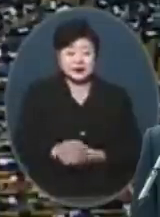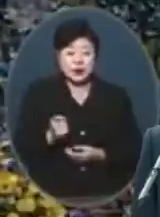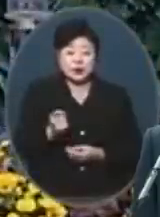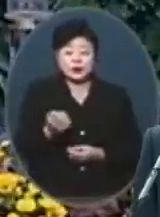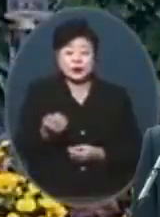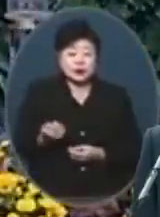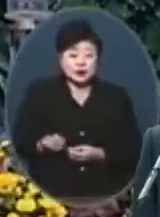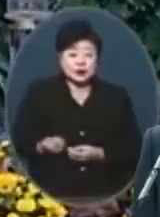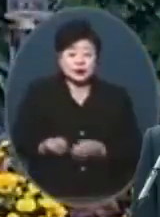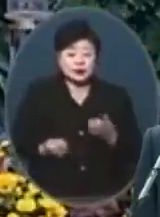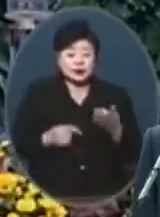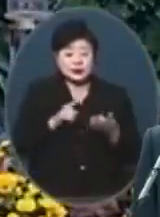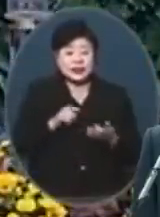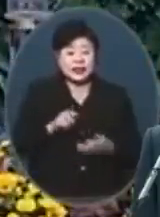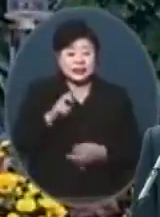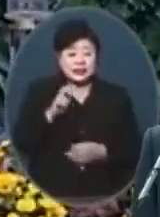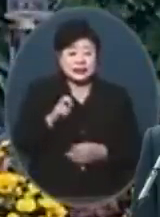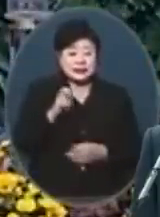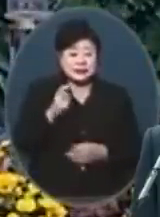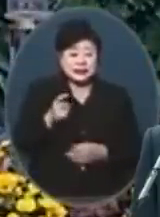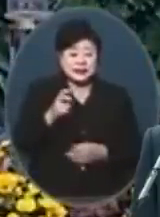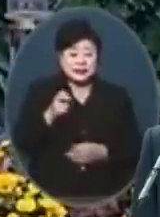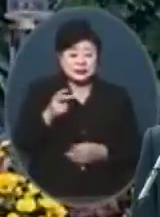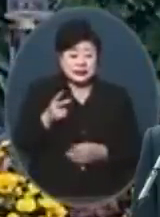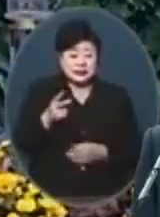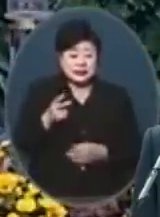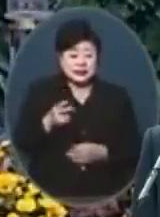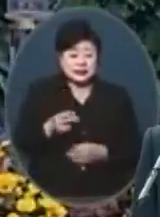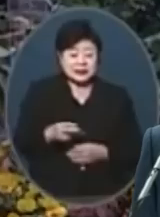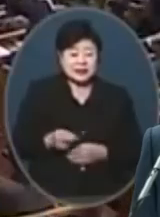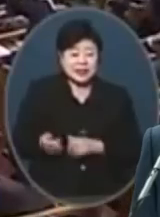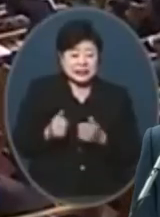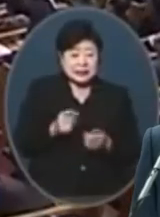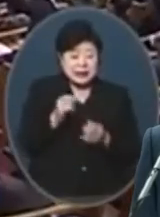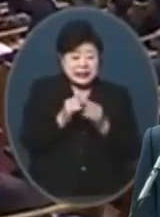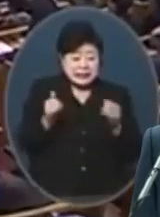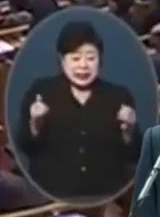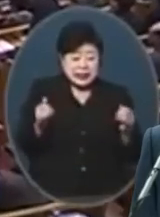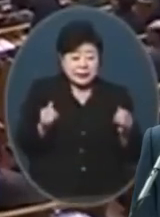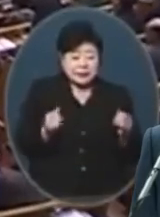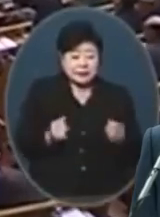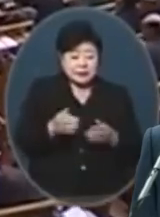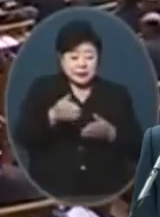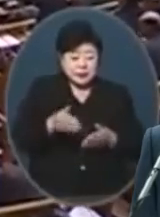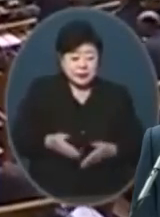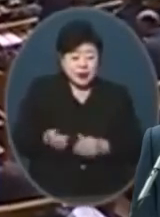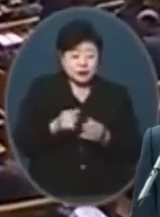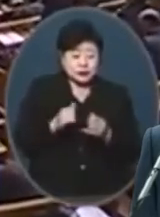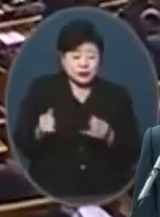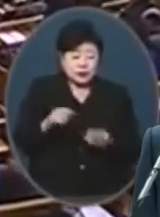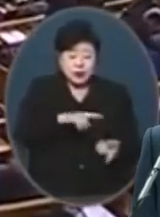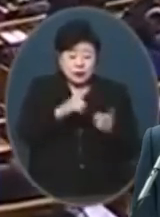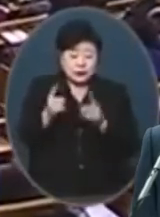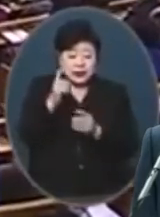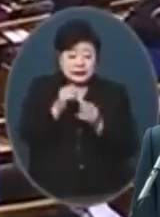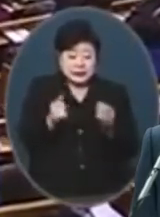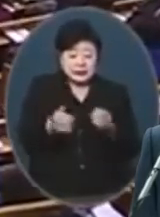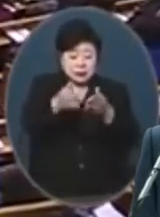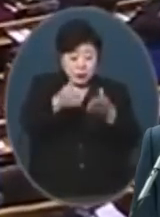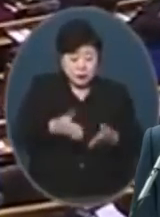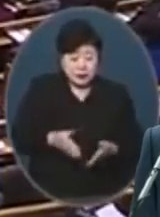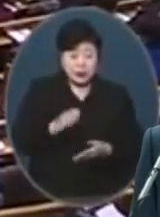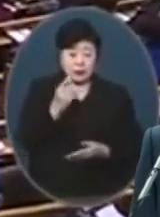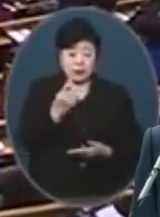고린도전서 15장 21절로 22절에 보면 사망이 한 사람으로 말미암았으니 죽은 자의 부활도 한 사람으로